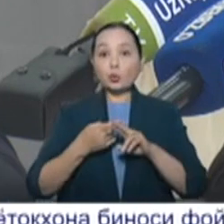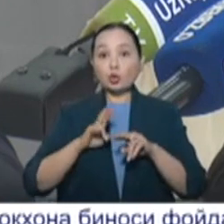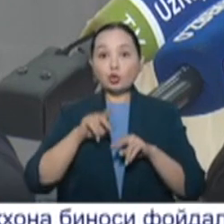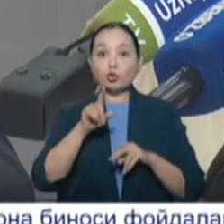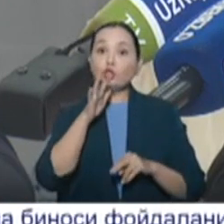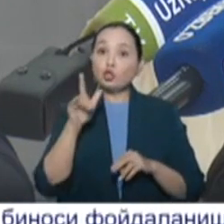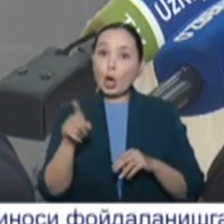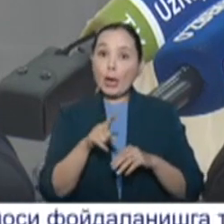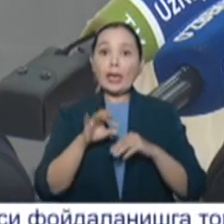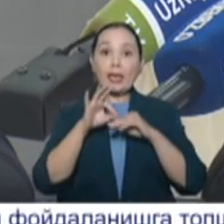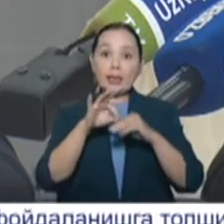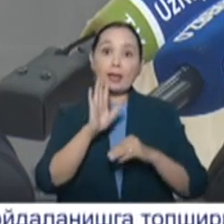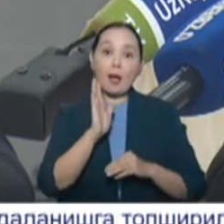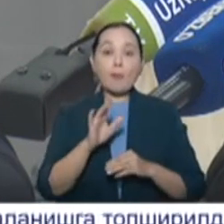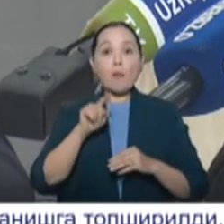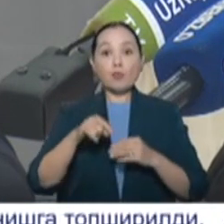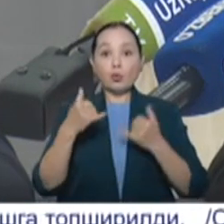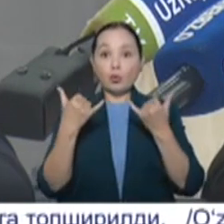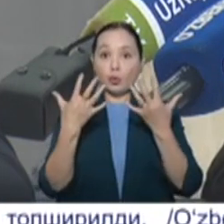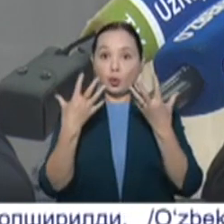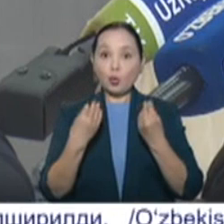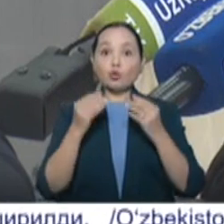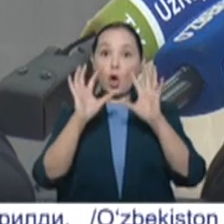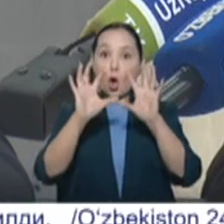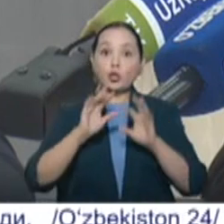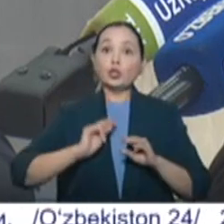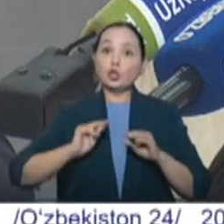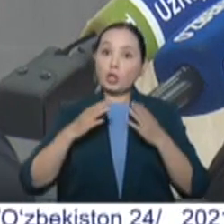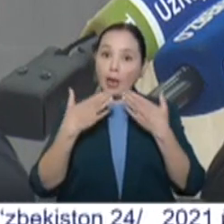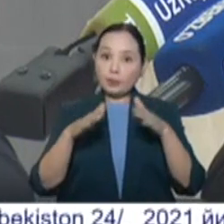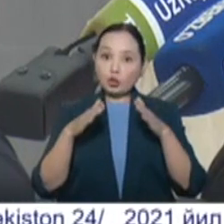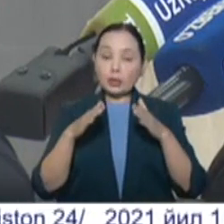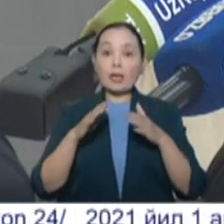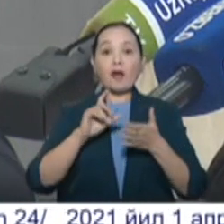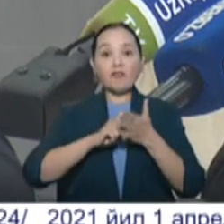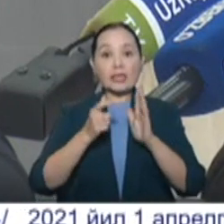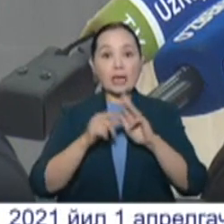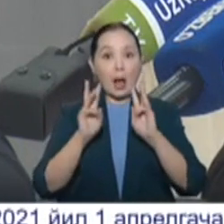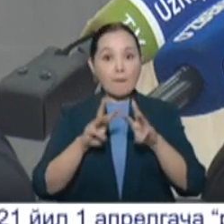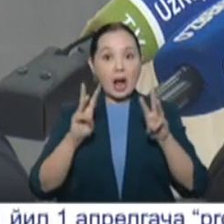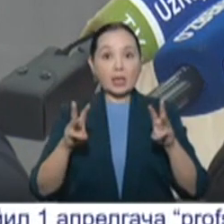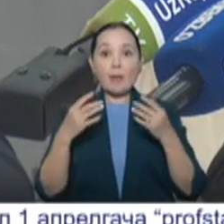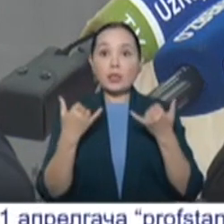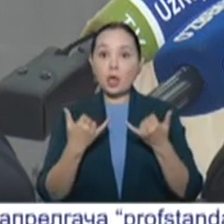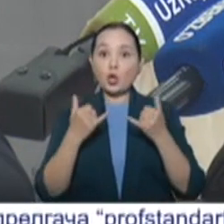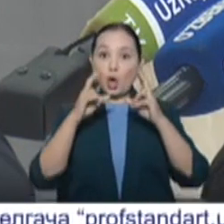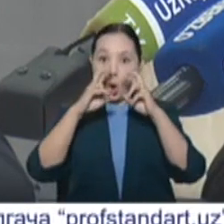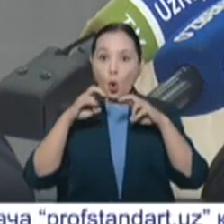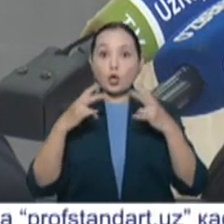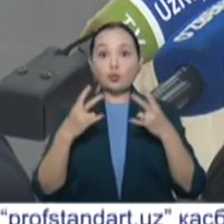joriy etinglar deb mana bugungi kunda qonunni ishlab chiqdik va Vazirlar Mahkamasiga hozir ko'rib chiqish